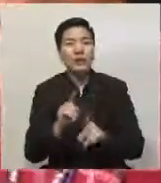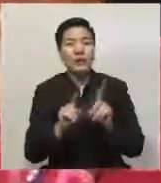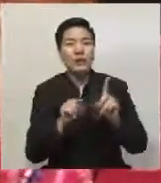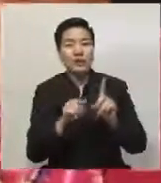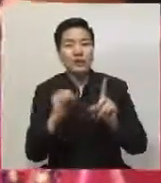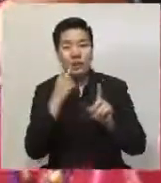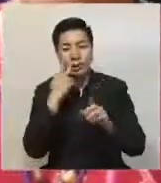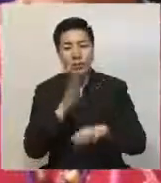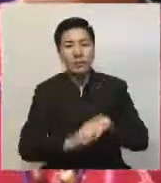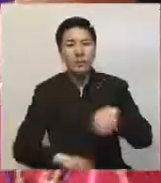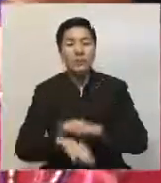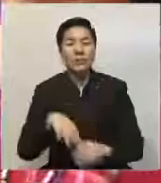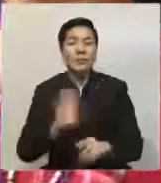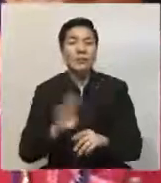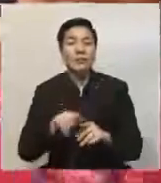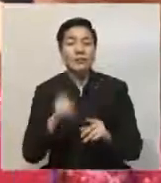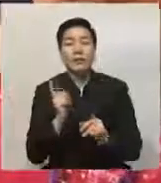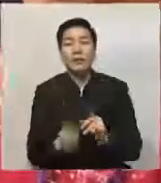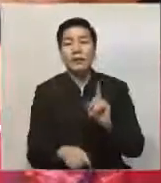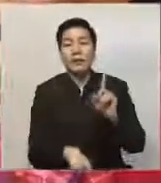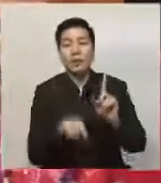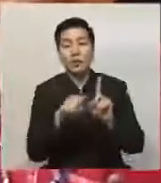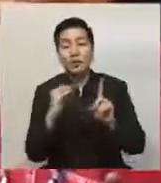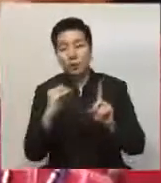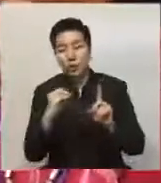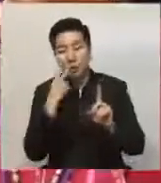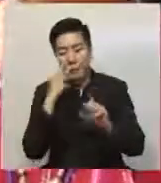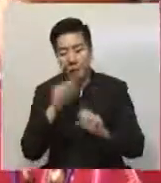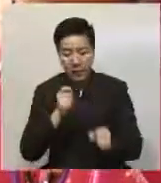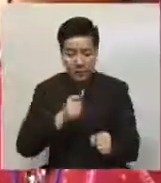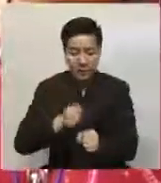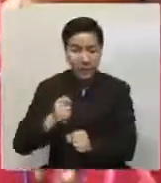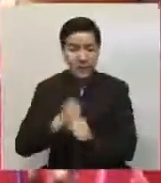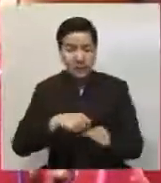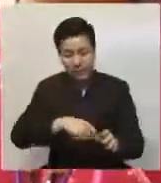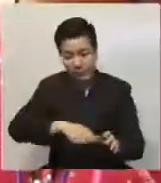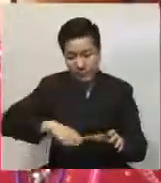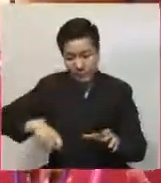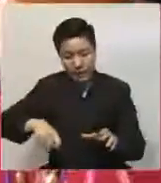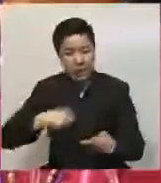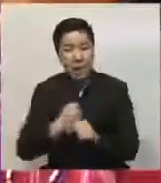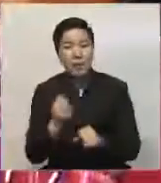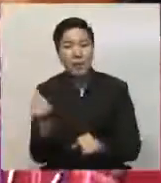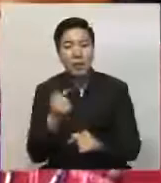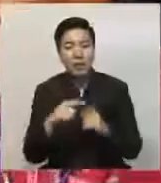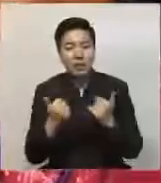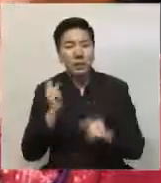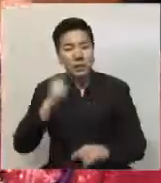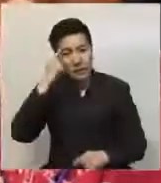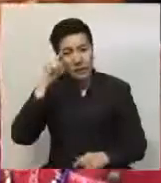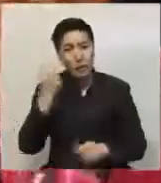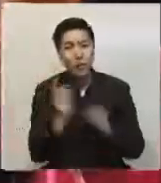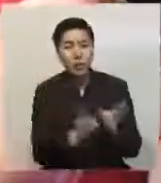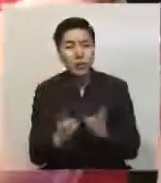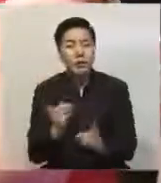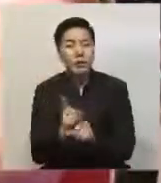1.0 นี่คือใช้แรงงานพัฒนา 1.0 ไปไงนี่เอาไม้ไปทำตะปูทำมันก็ดัดเร็วขึ้นนี่ก็เรียกนวัตกรรมเข้าใจยังวิธี